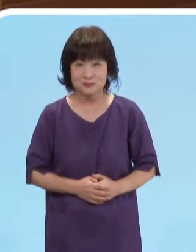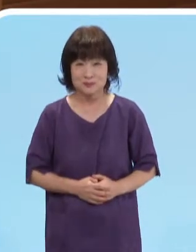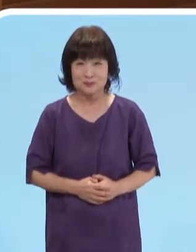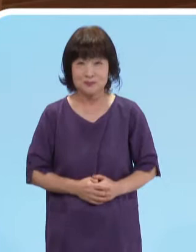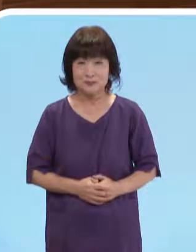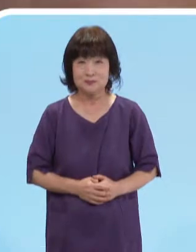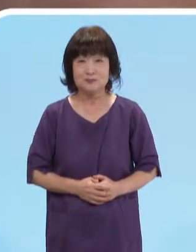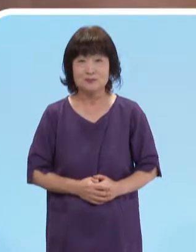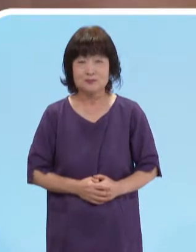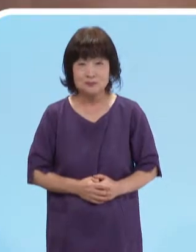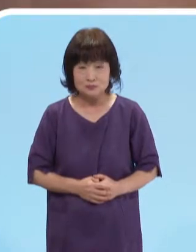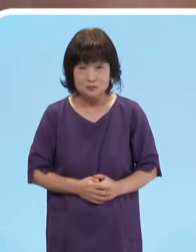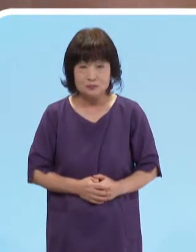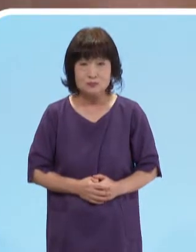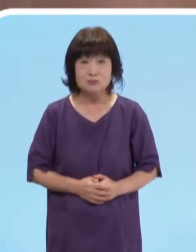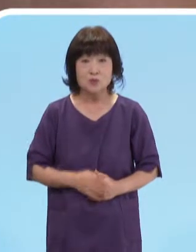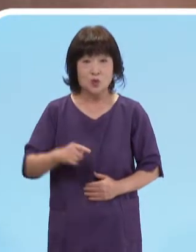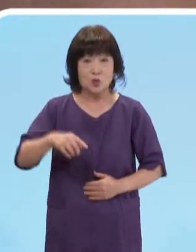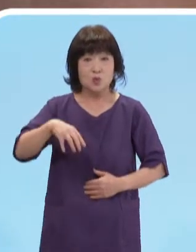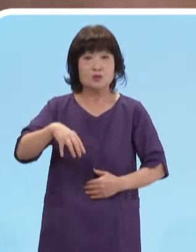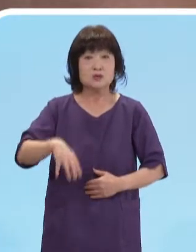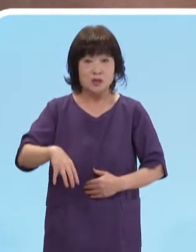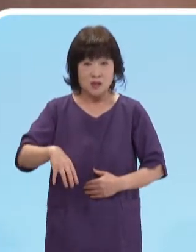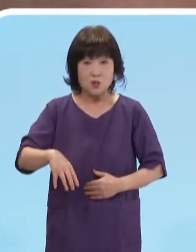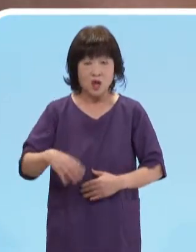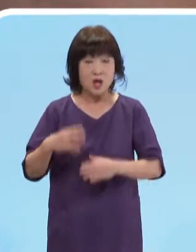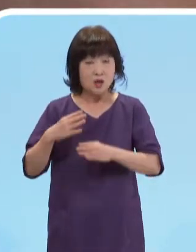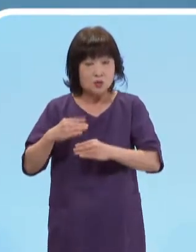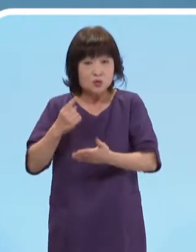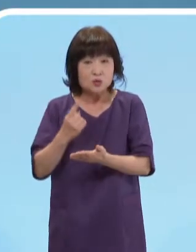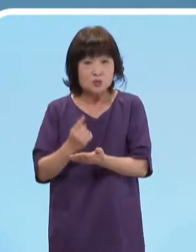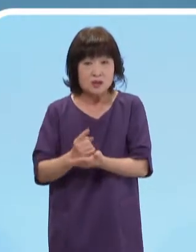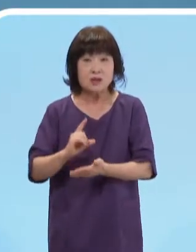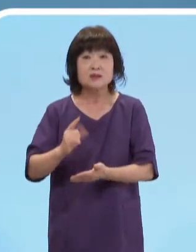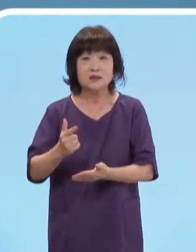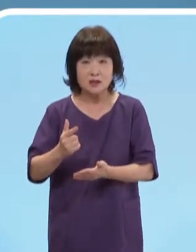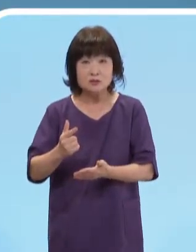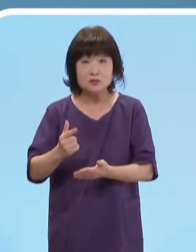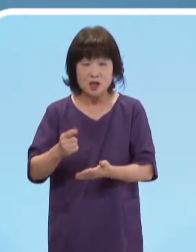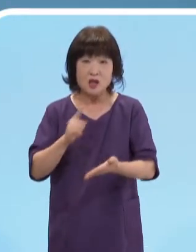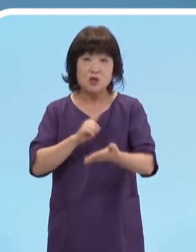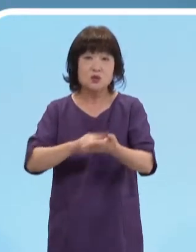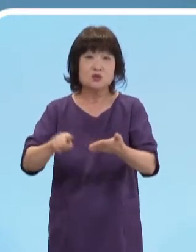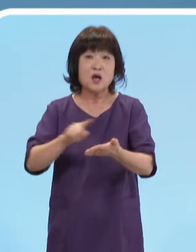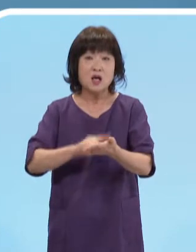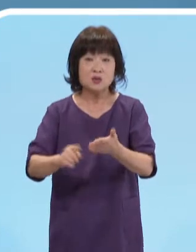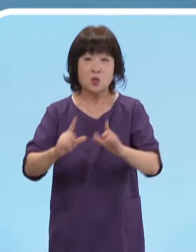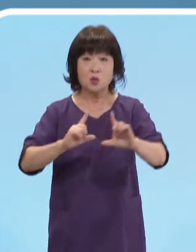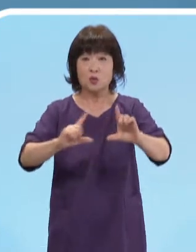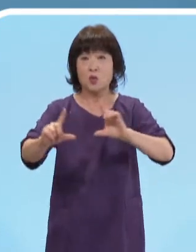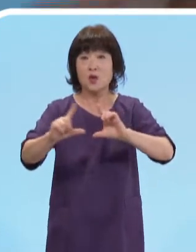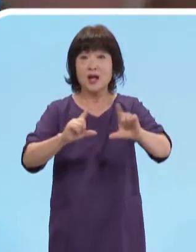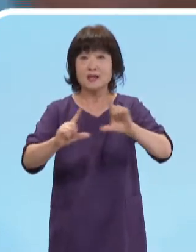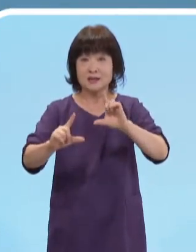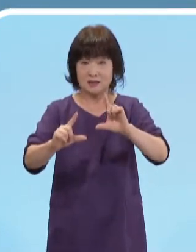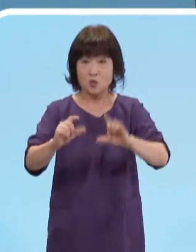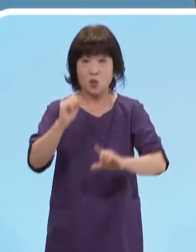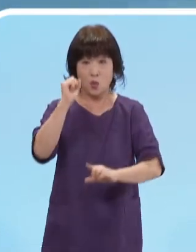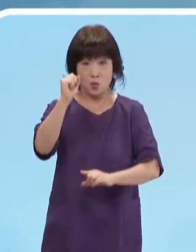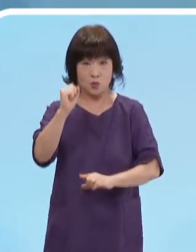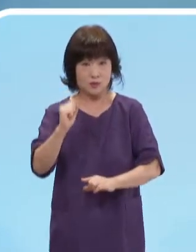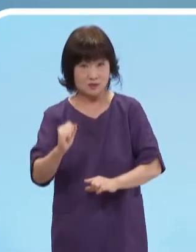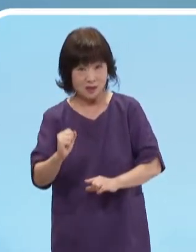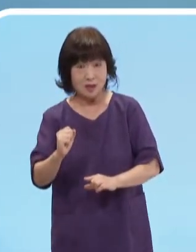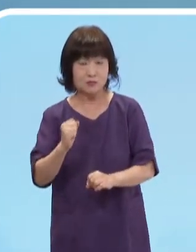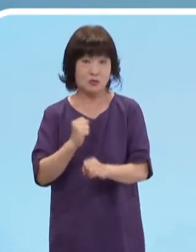。 エソラワークスではぬいぐるみだけでなく、スマートフォンの LINE アプリのスタンプも作っています